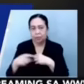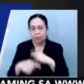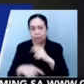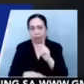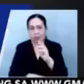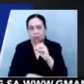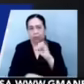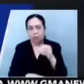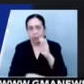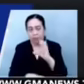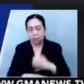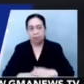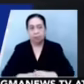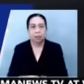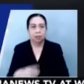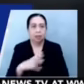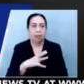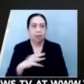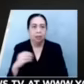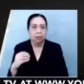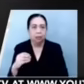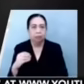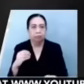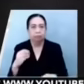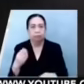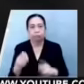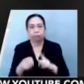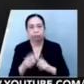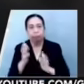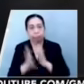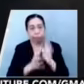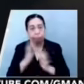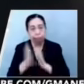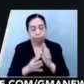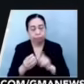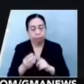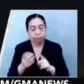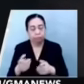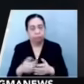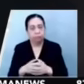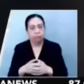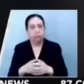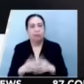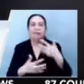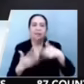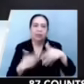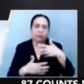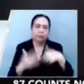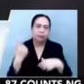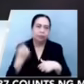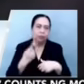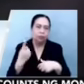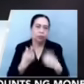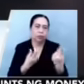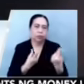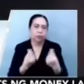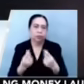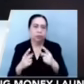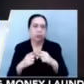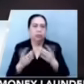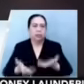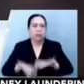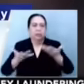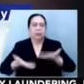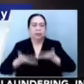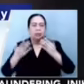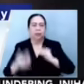Christ and partying about it. Get ng PNP, fellowship nila ito na ginawa para pataasin ang moral ng